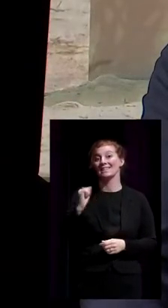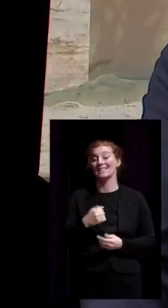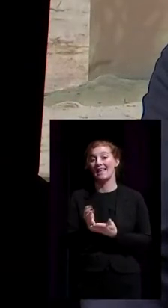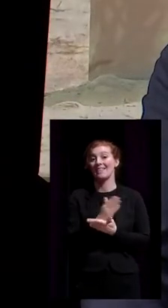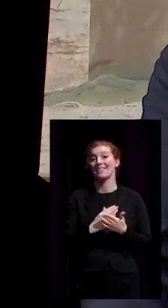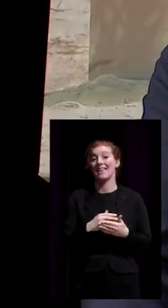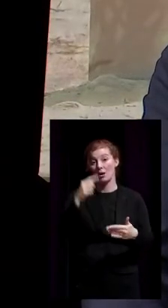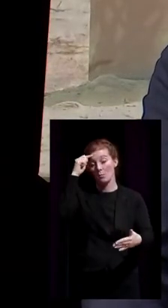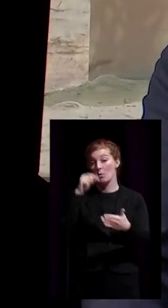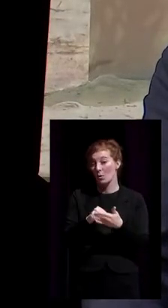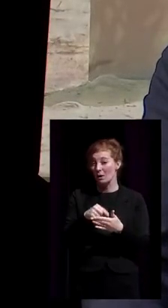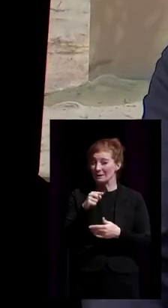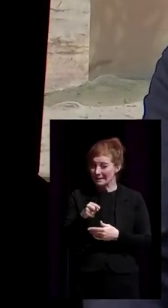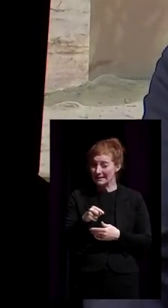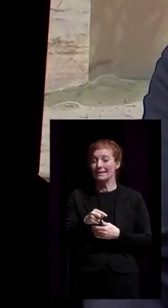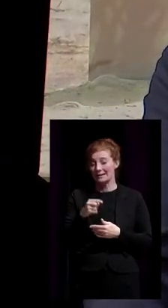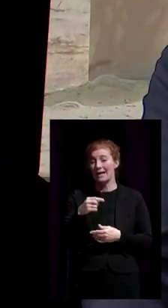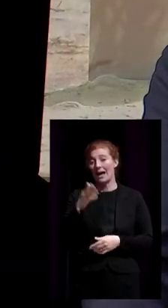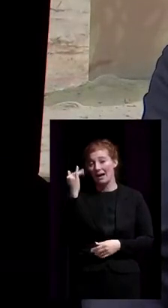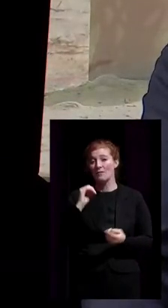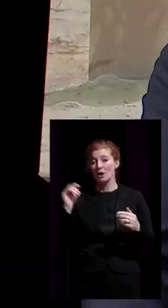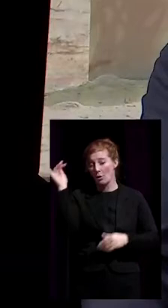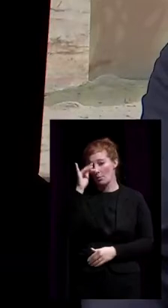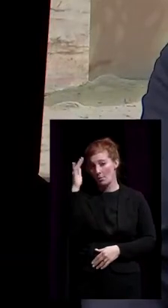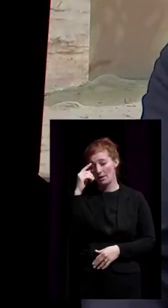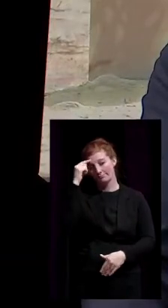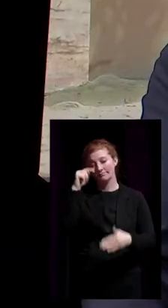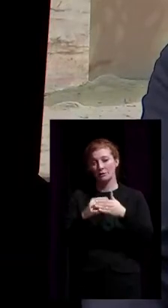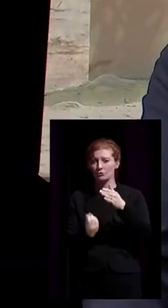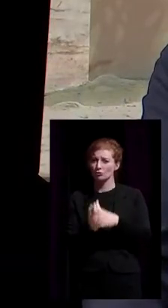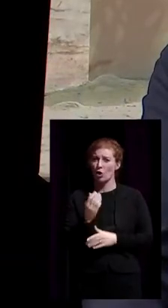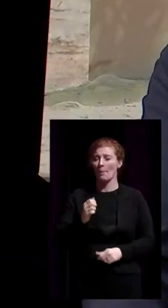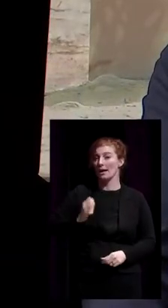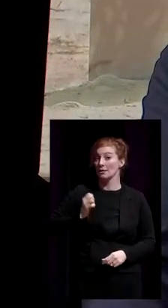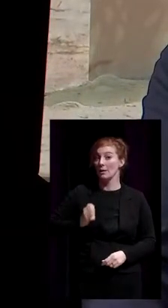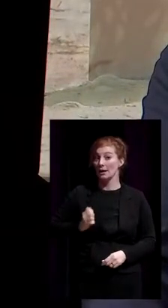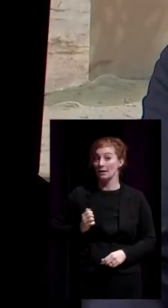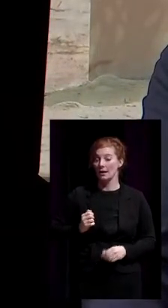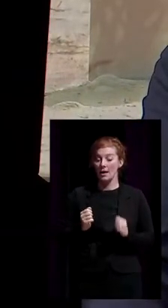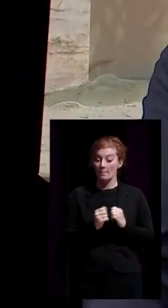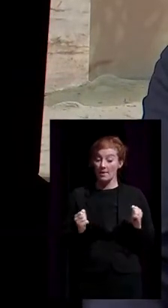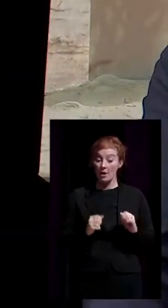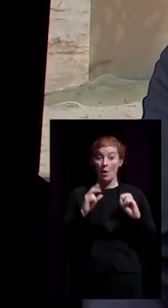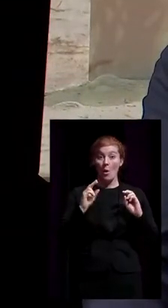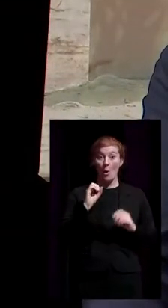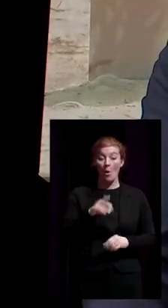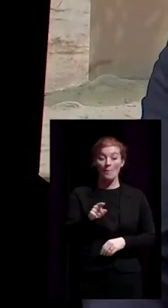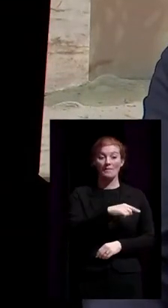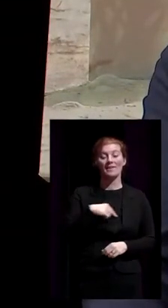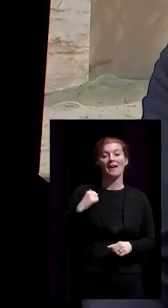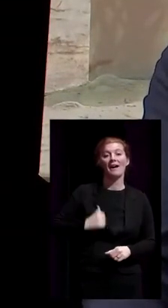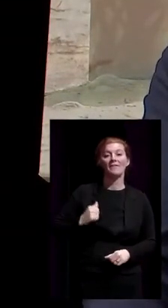varit ett problem för att få engagemang. Men tänk nu, om vi använder barnets hälsa som